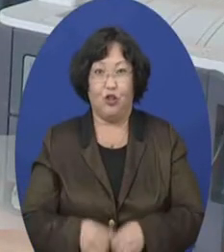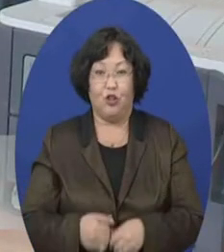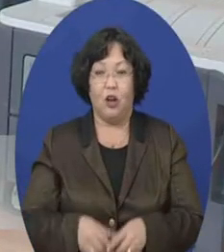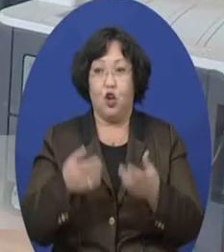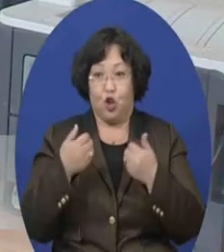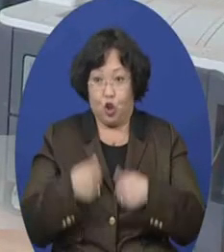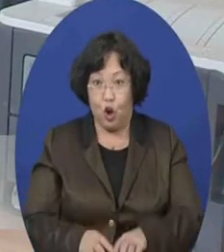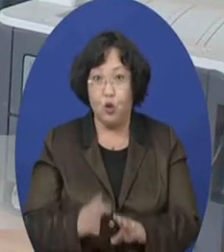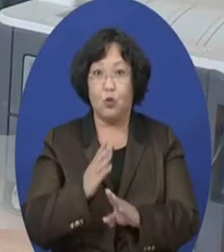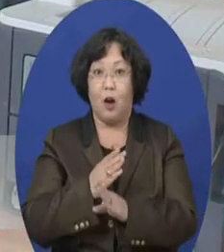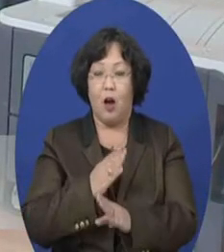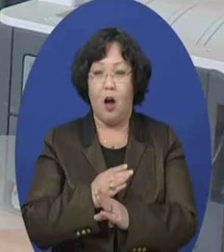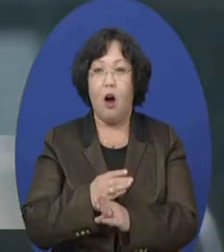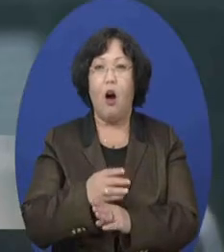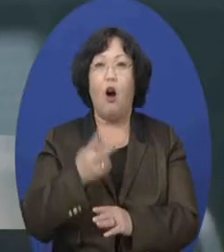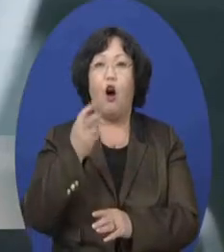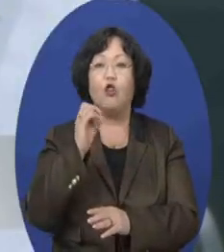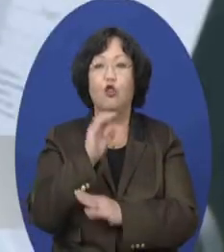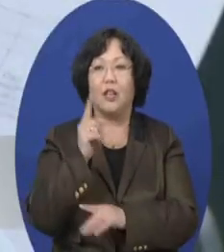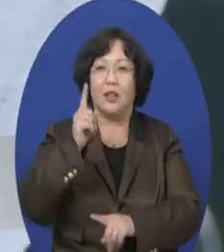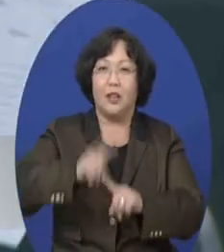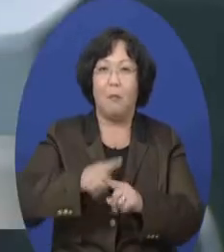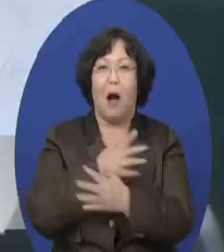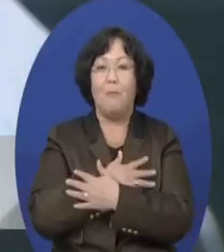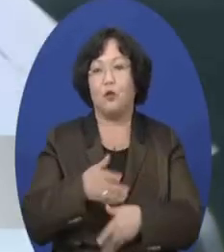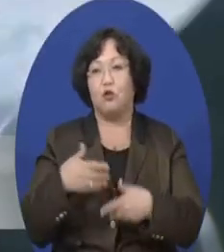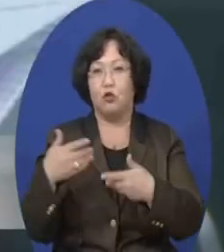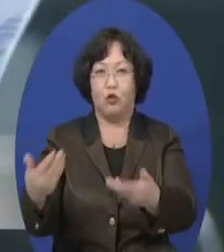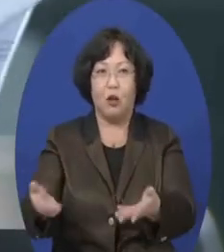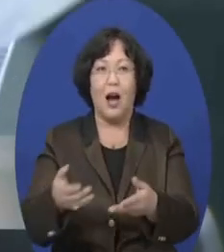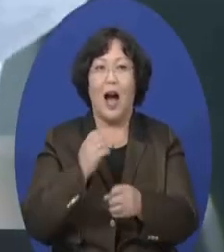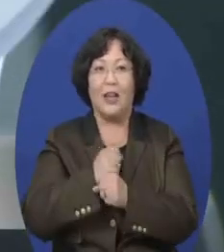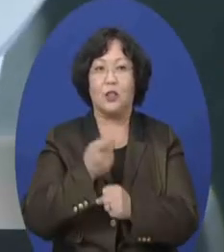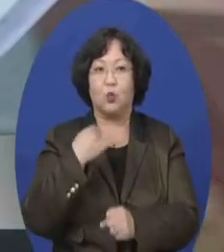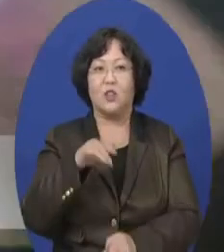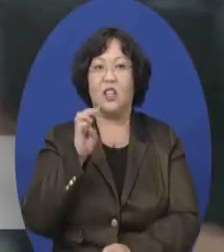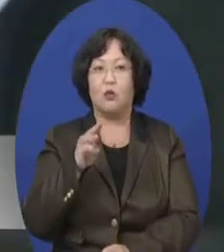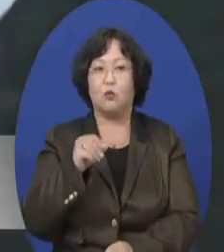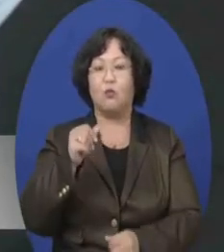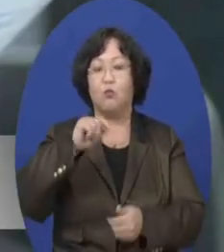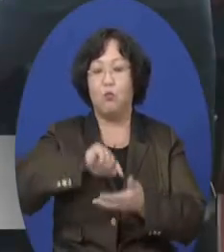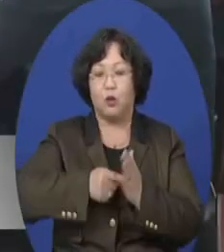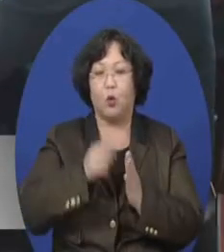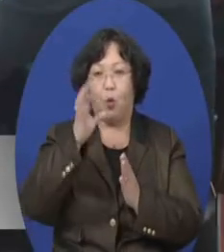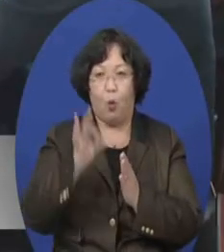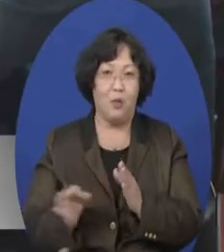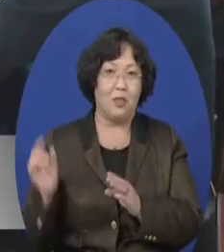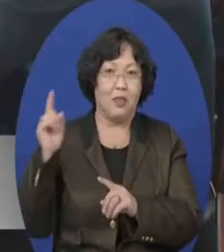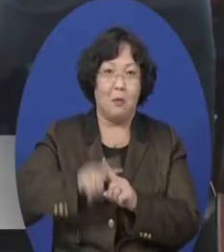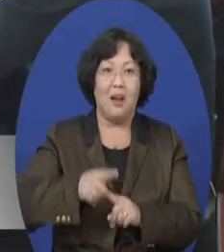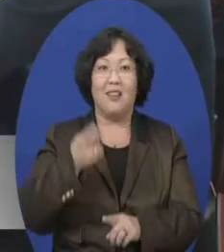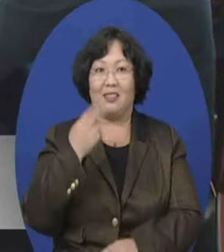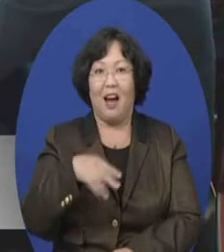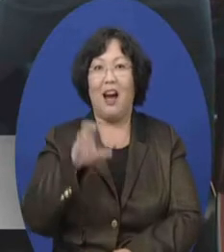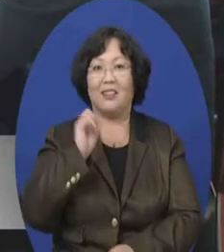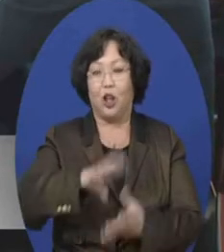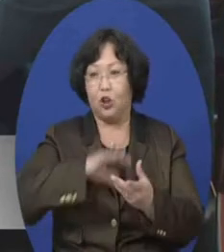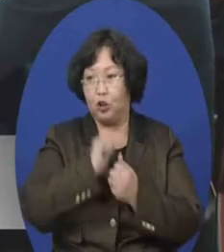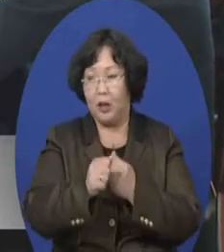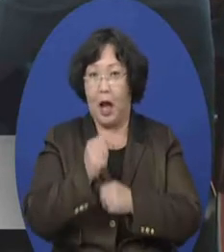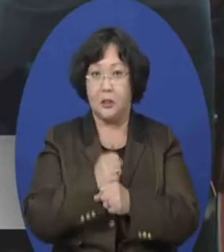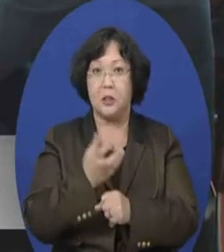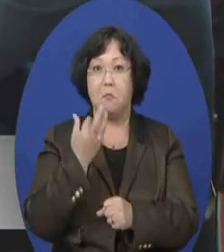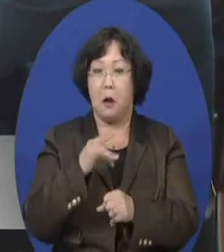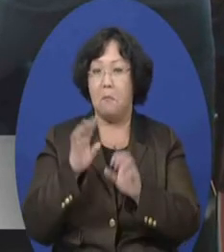амарчсны тэтгэмжийг 20 хоногоор нэмэгдүүлэх, ажилгүйдлийн тэтгэмж бод хувийг нэмэгдүүлэх, за даатгуулагчийг ажлын байранд нь тогтвортой